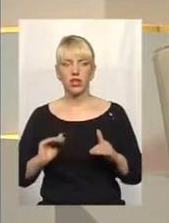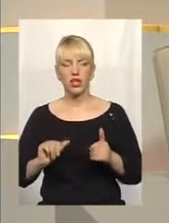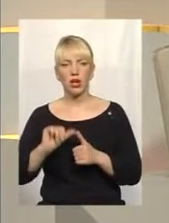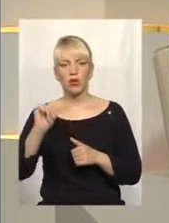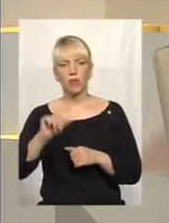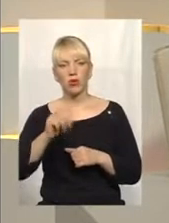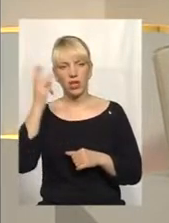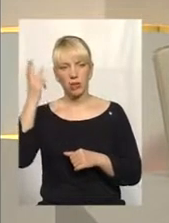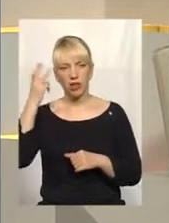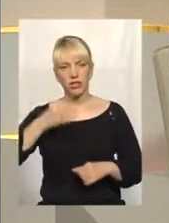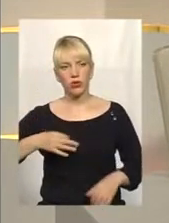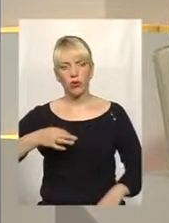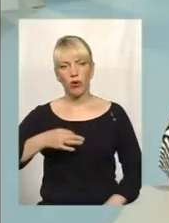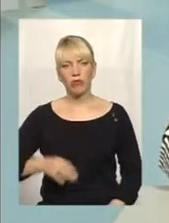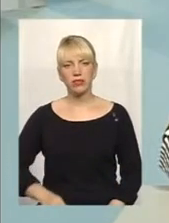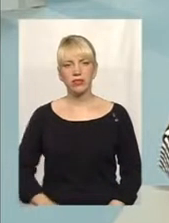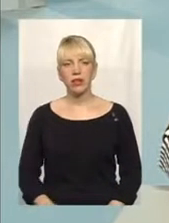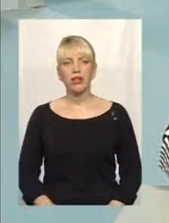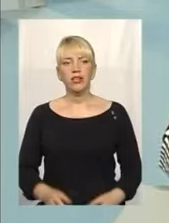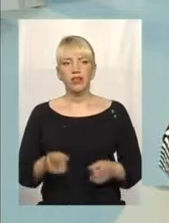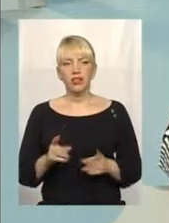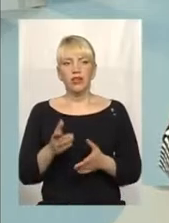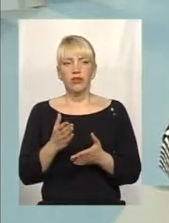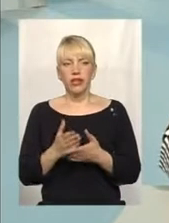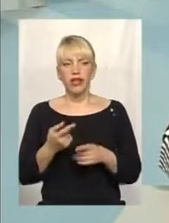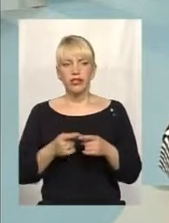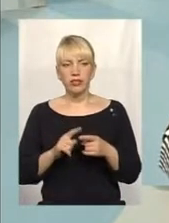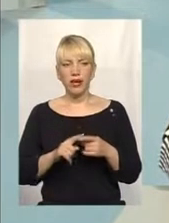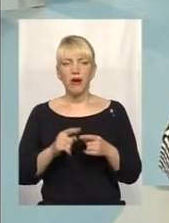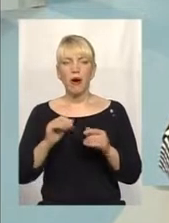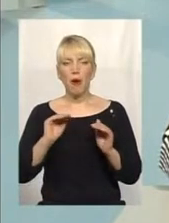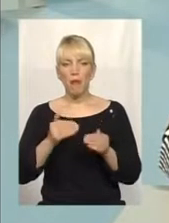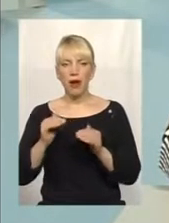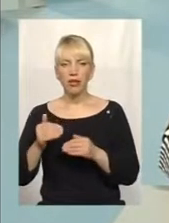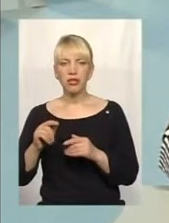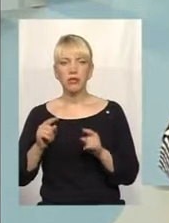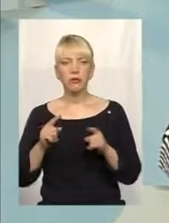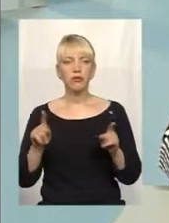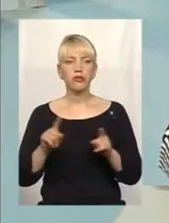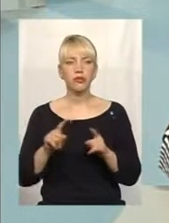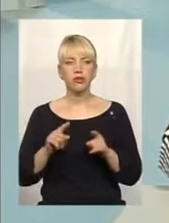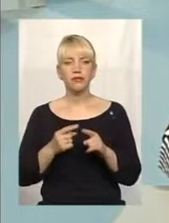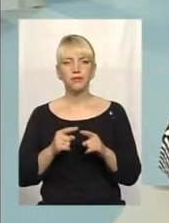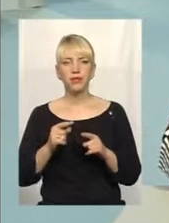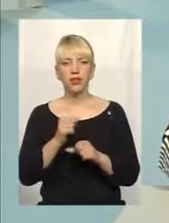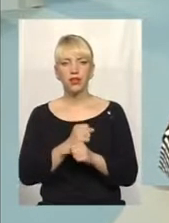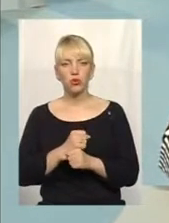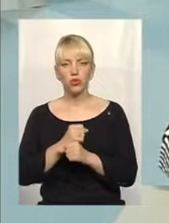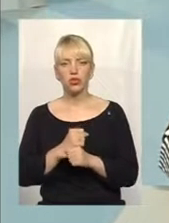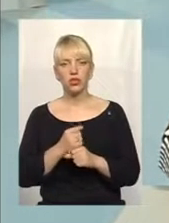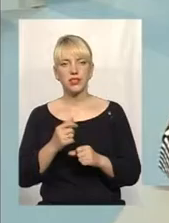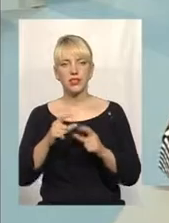поза Хмельницькою областю? Звичайно, є, але це вони значно обмежені, тому що, на жаль, всі санаторно-курортні заклади